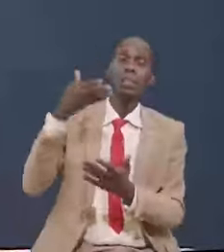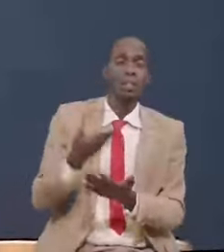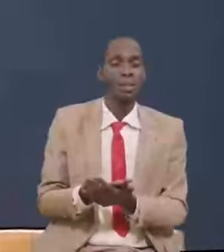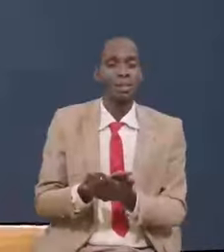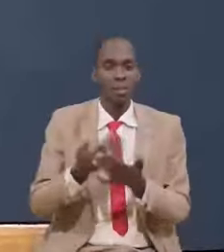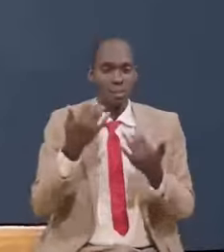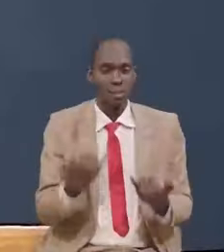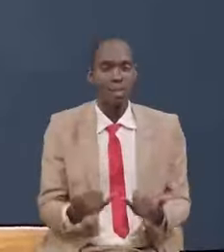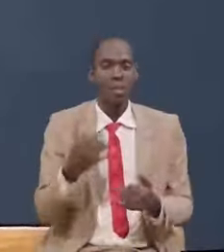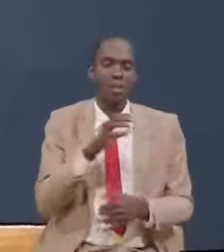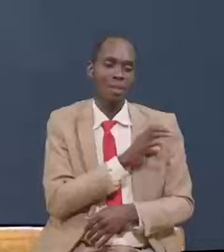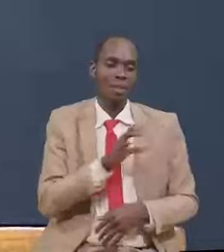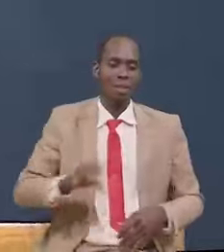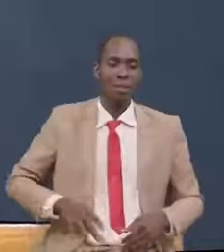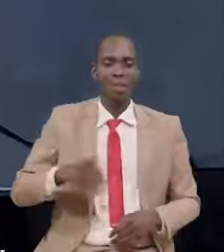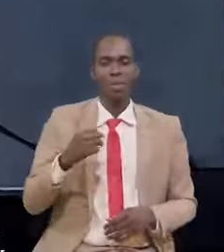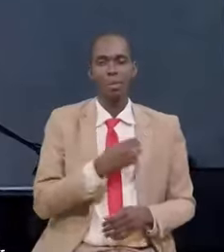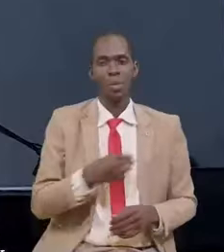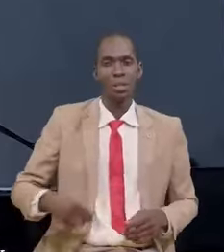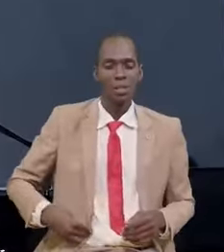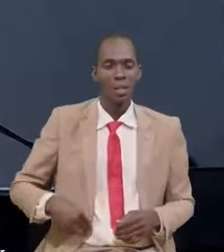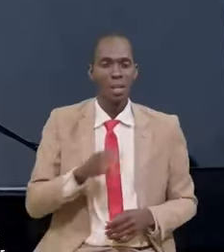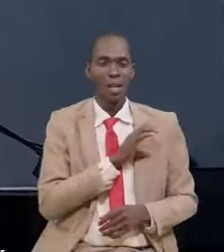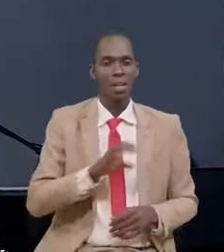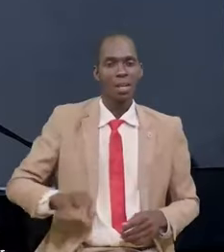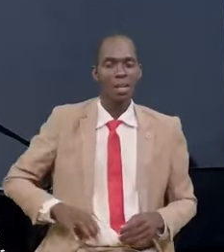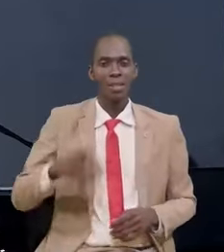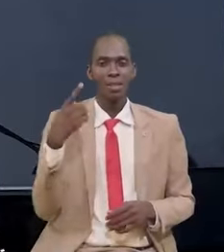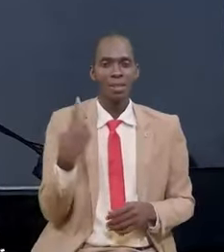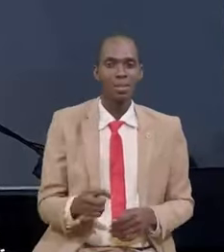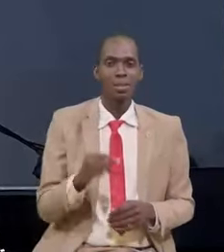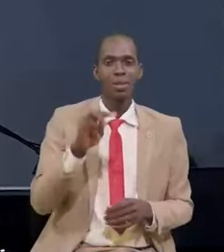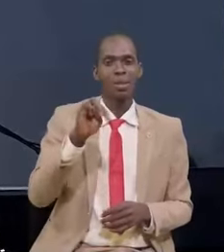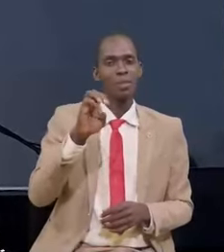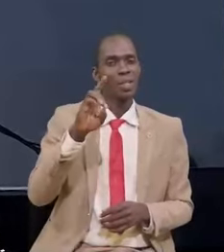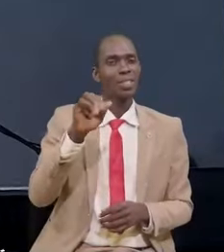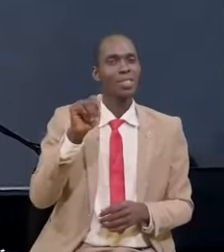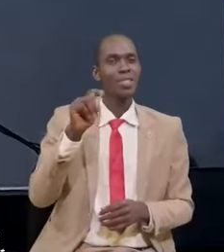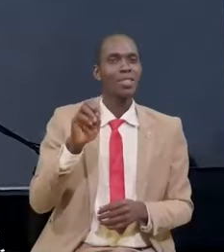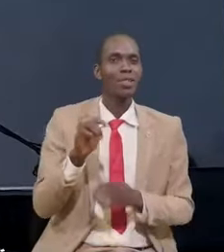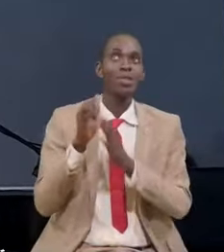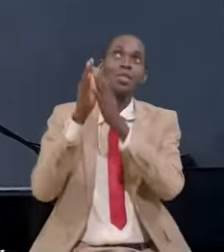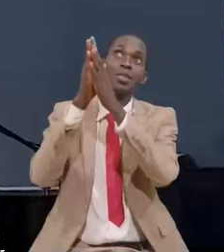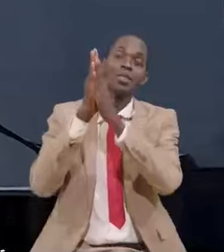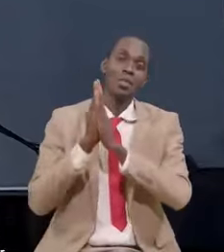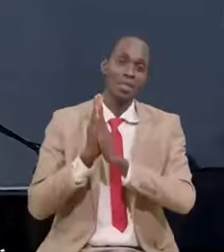Christ le Messie. Christ le médiateur, Christ le